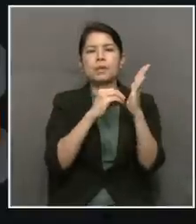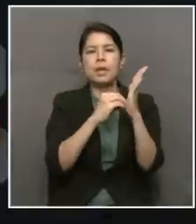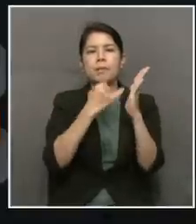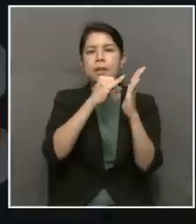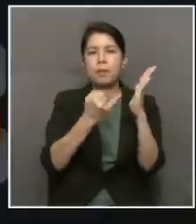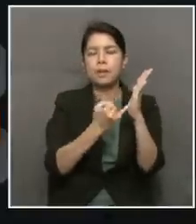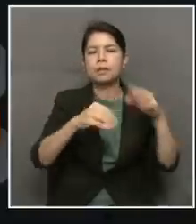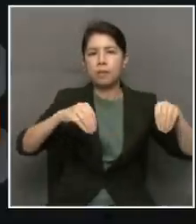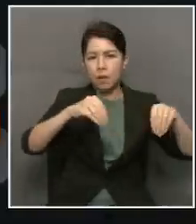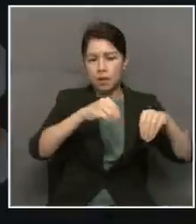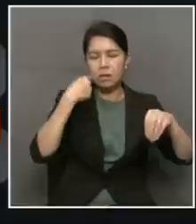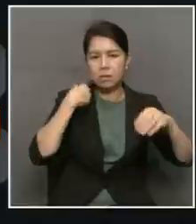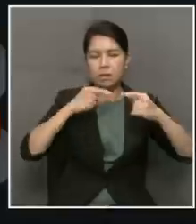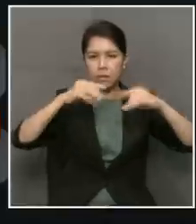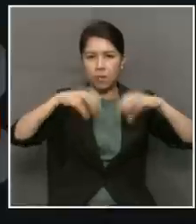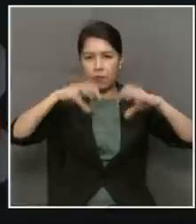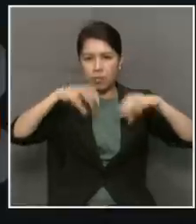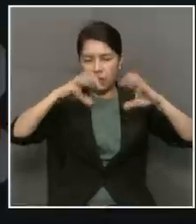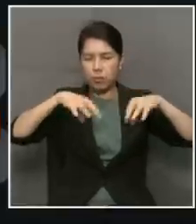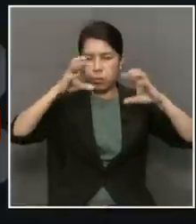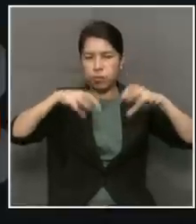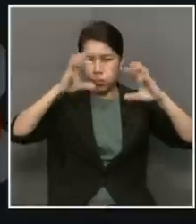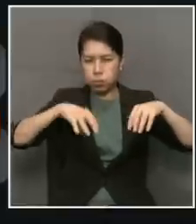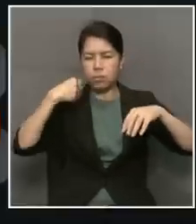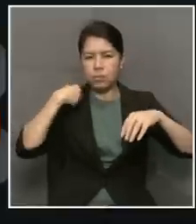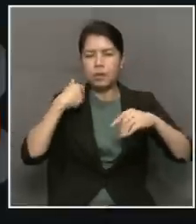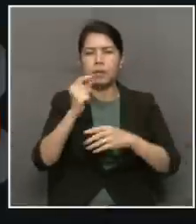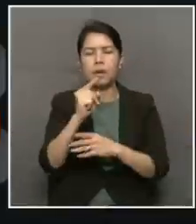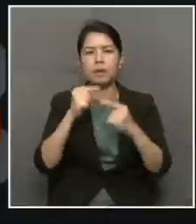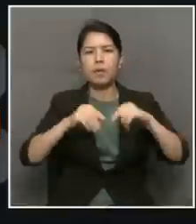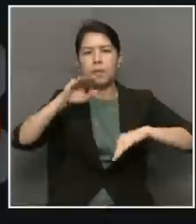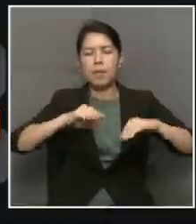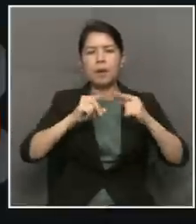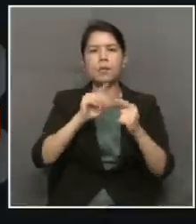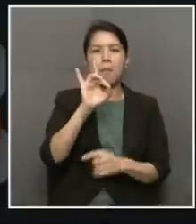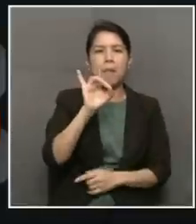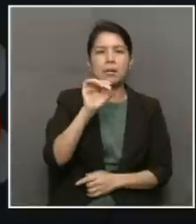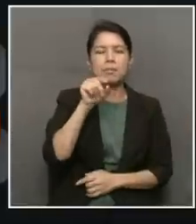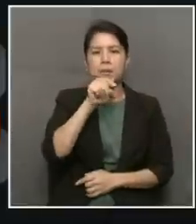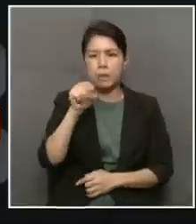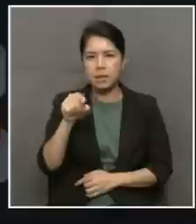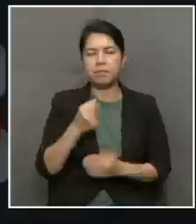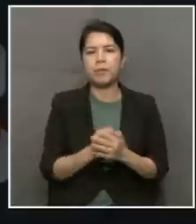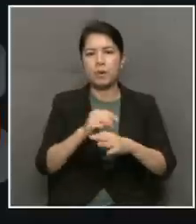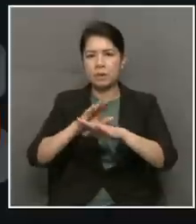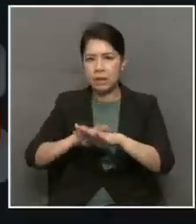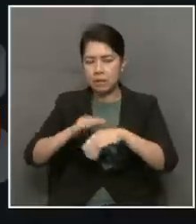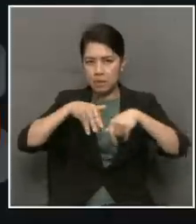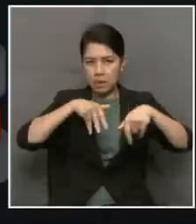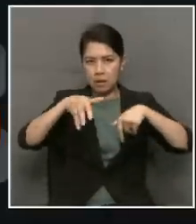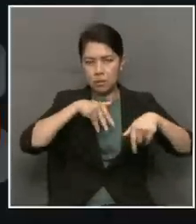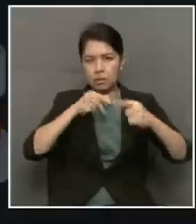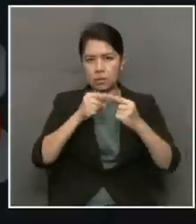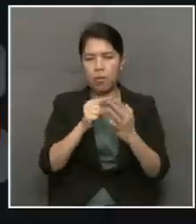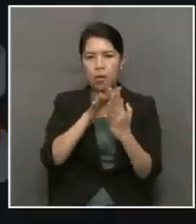และปริมณฑลจะมีฝนตกหนักถึงหนักมากโดยจะตกร้อยละ 80ของพื้นที่ขอให้เตรียมรับมือค่ะคาด